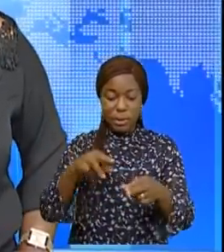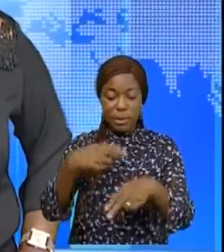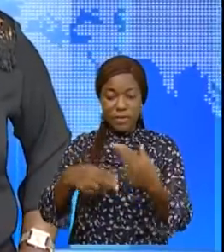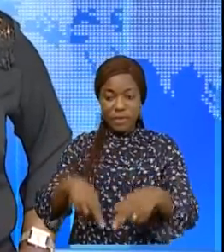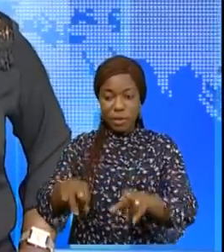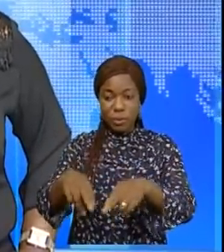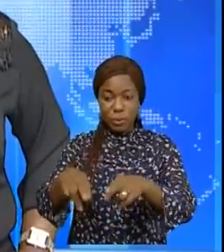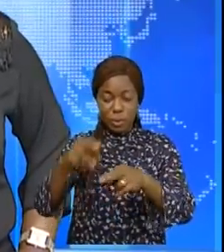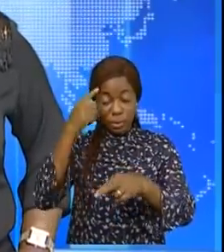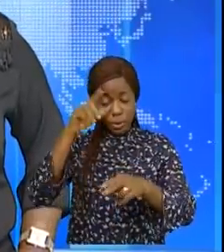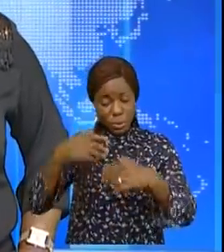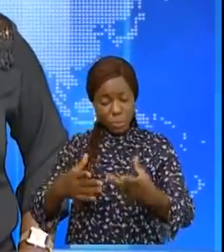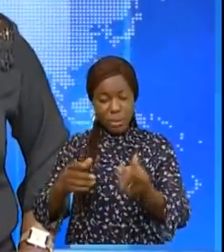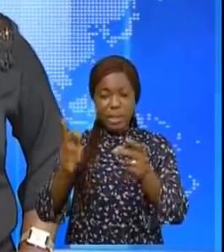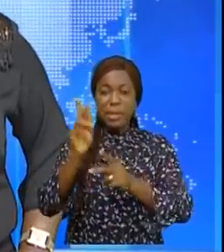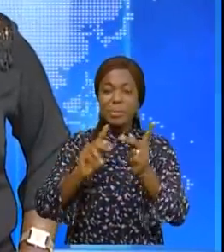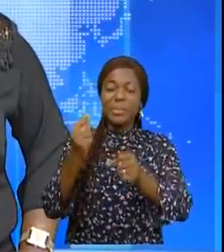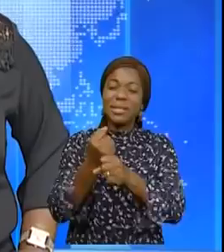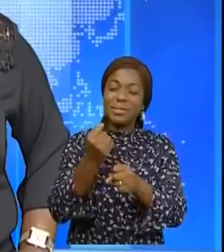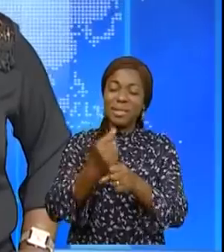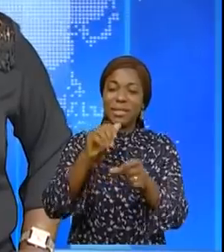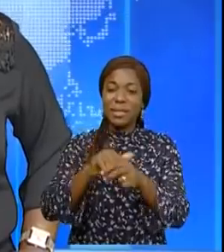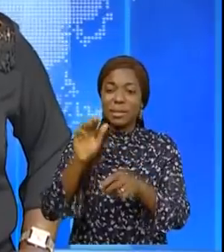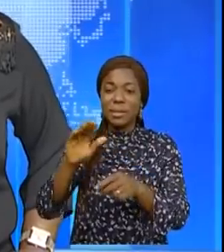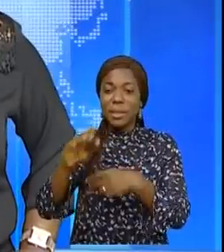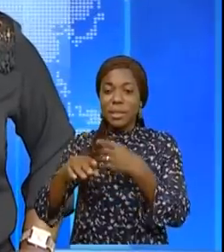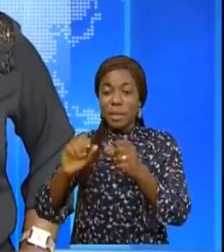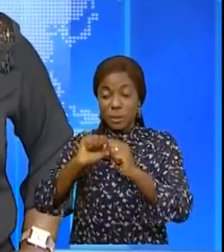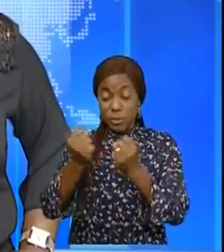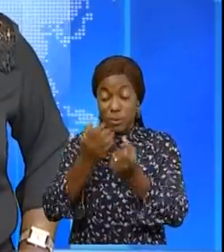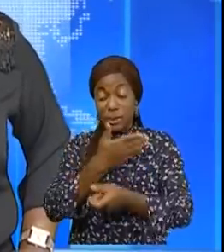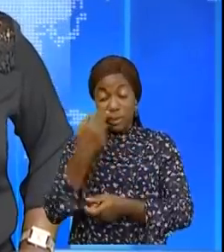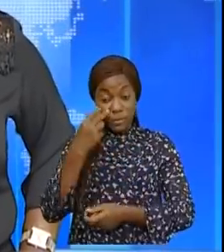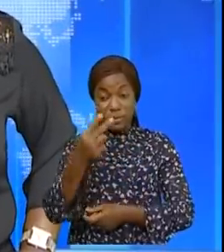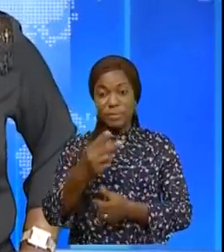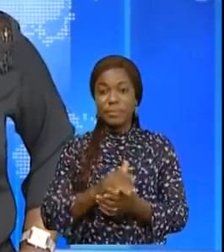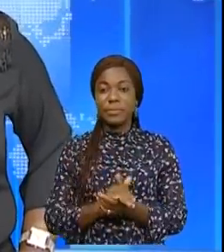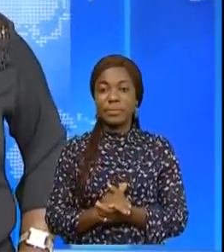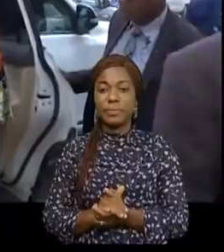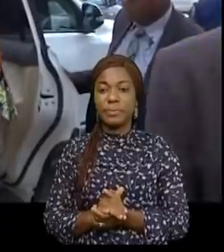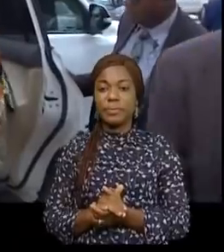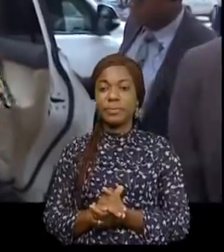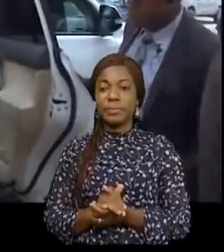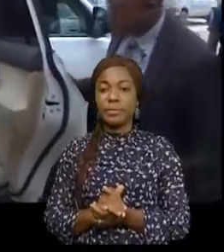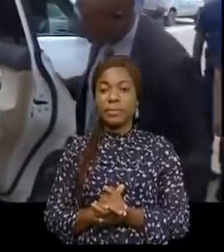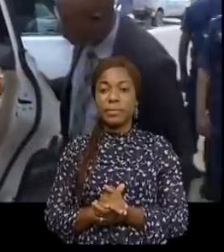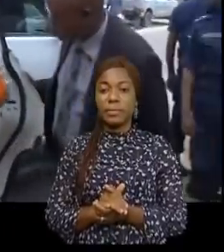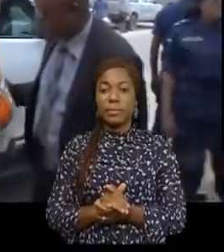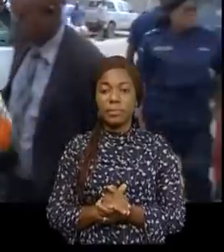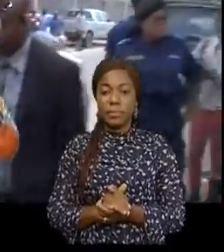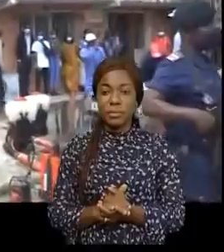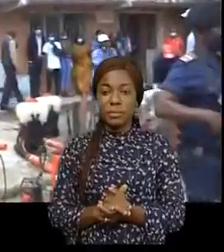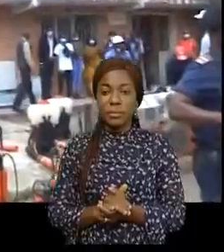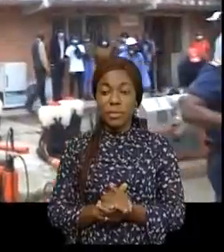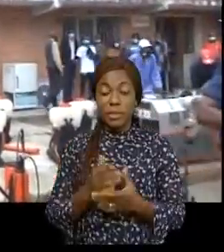s'imprégner des conditions de travail des agents et cadres de cette entreprise. Erudis Kitutu a signé ce reportage. L'environnement salubre, c'est l'une